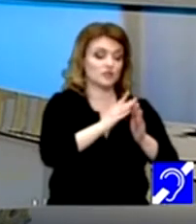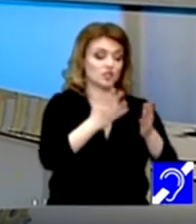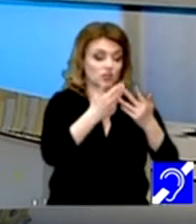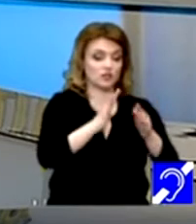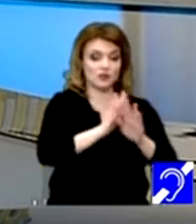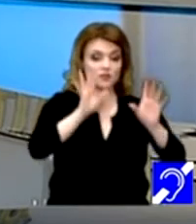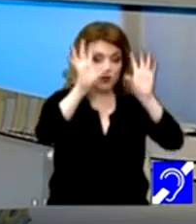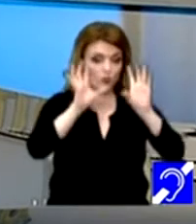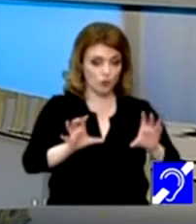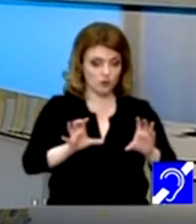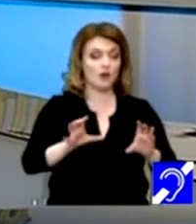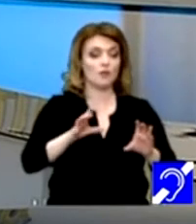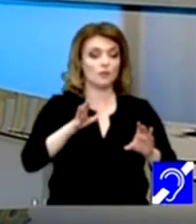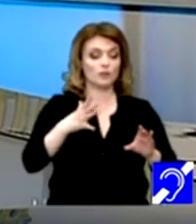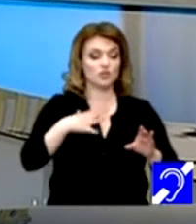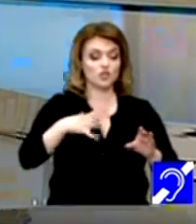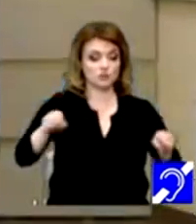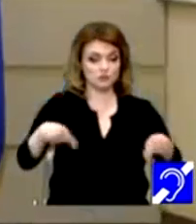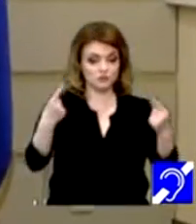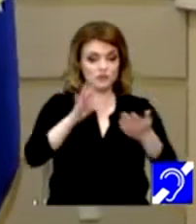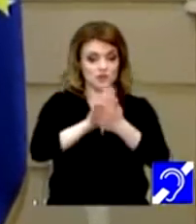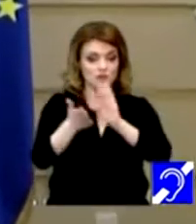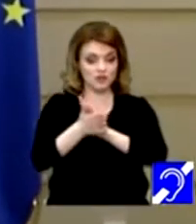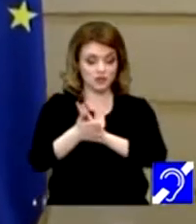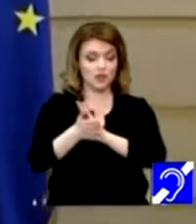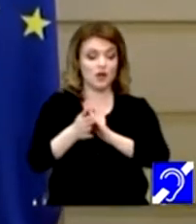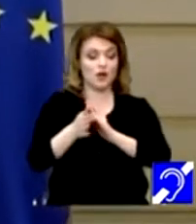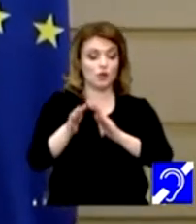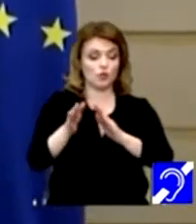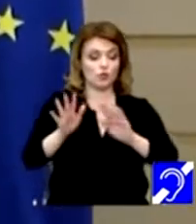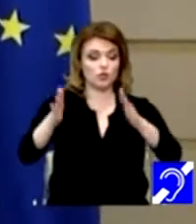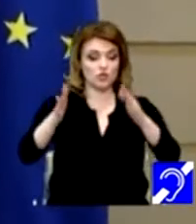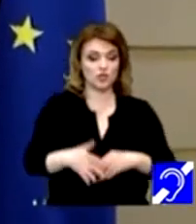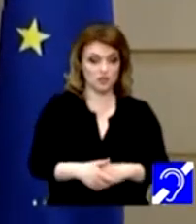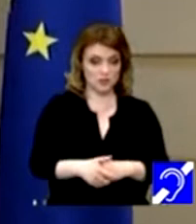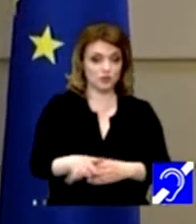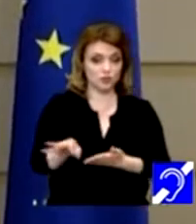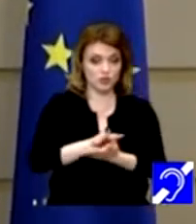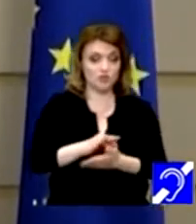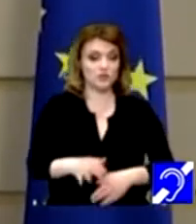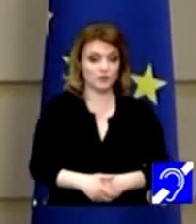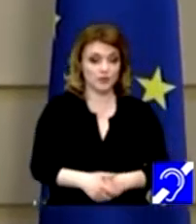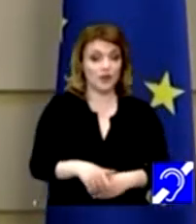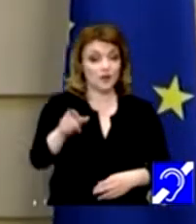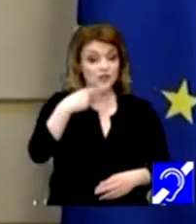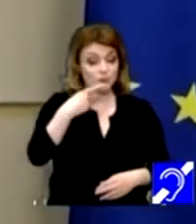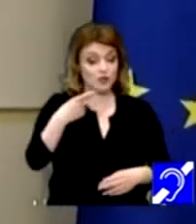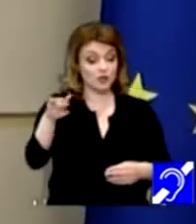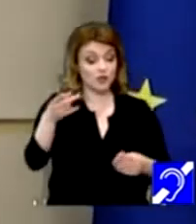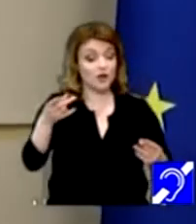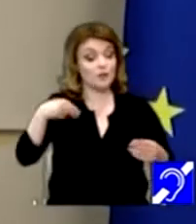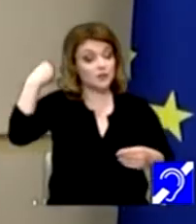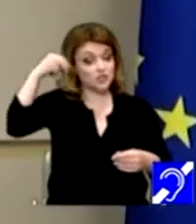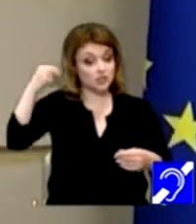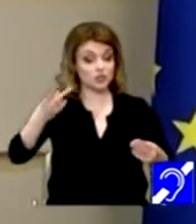ilegală instituirea stării de urgență. Octavian Țicu a spus într-o conferință de presă că președinția trebuia să conteste hotărârea